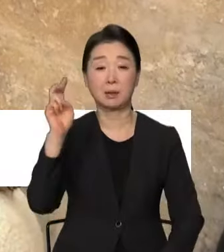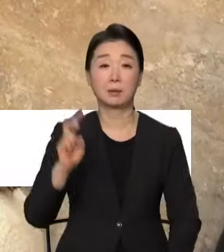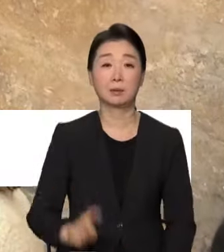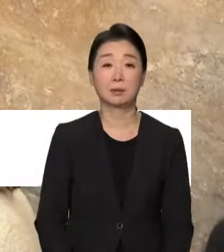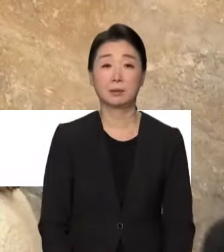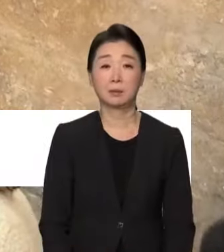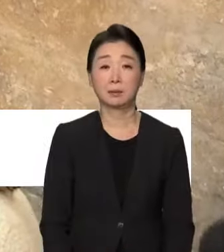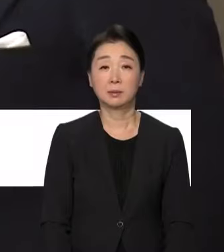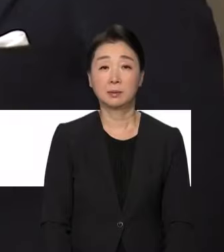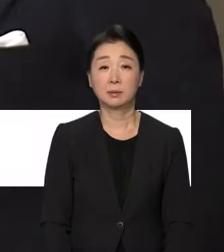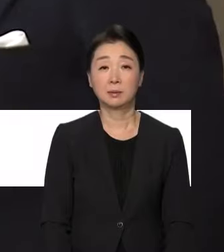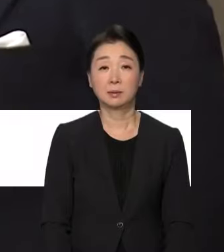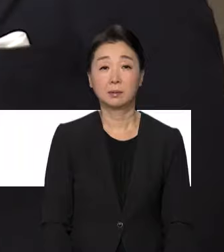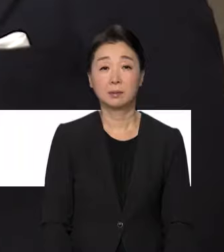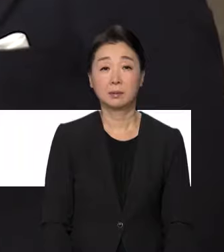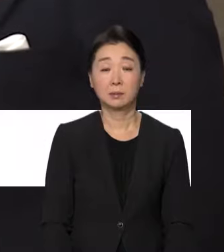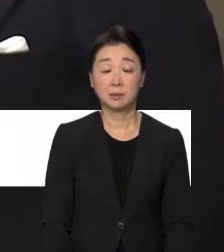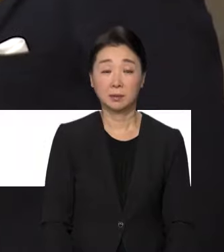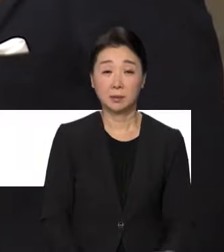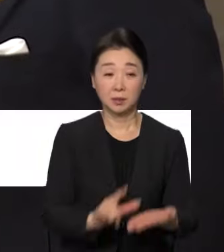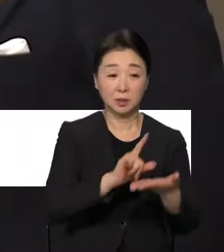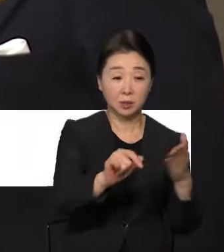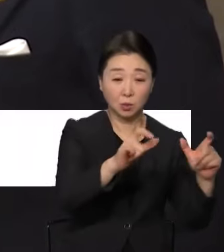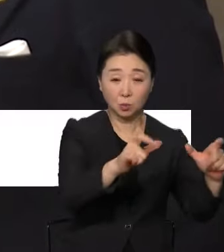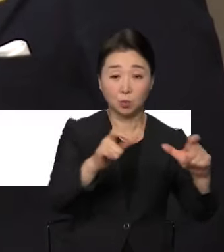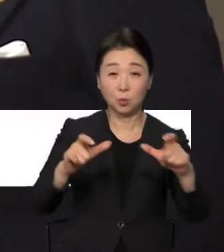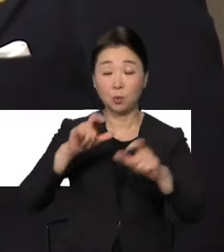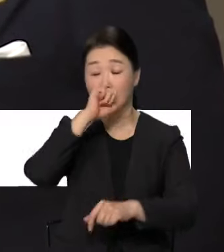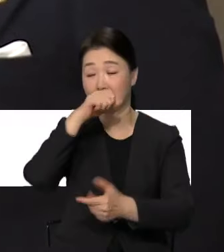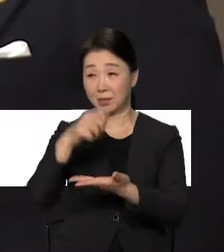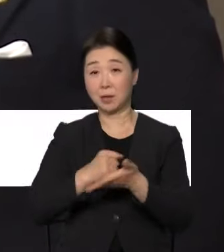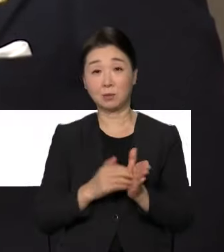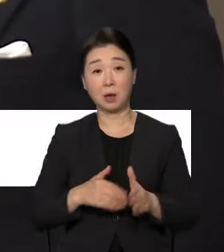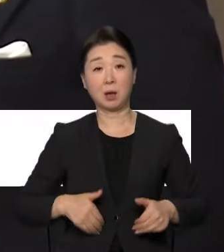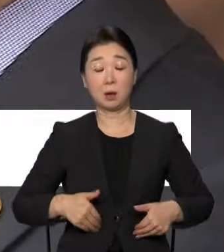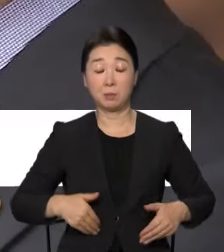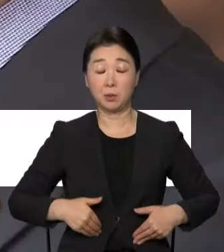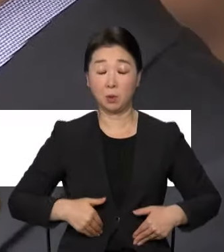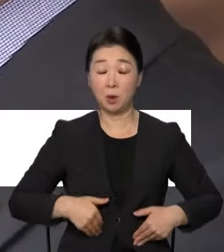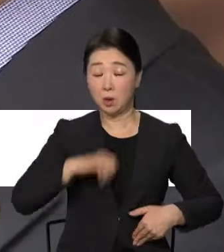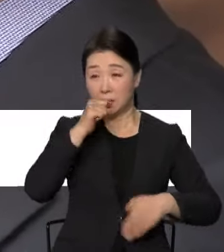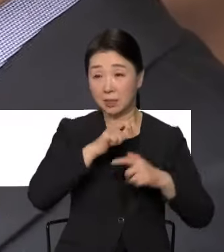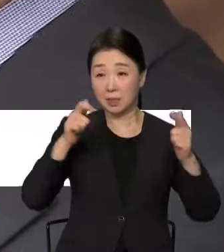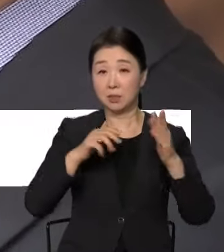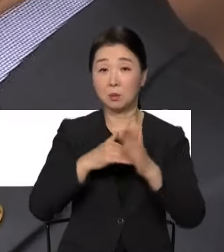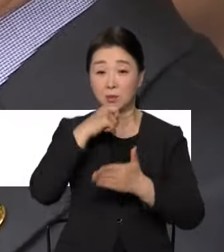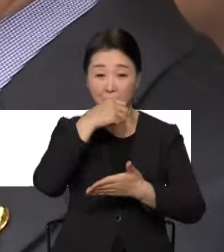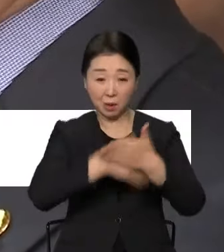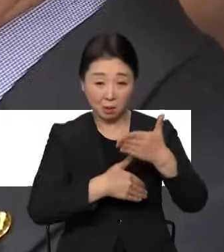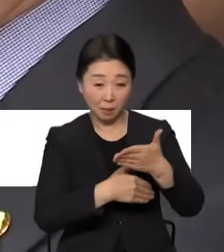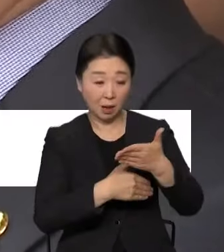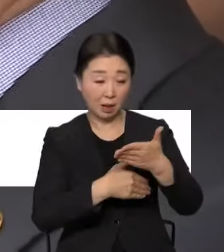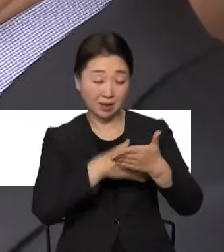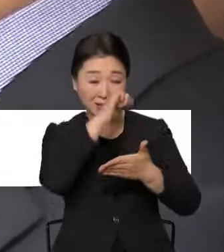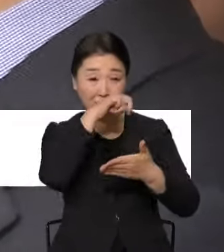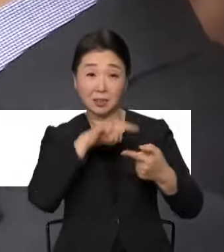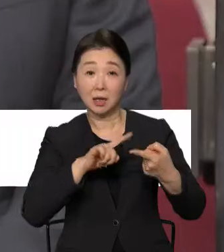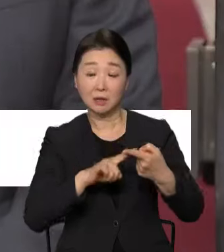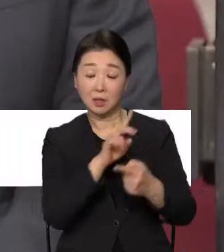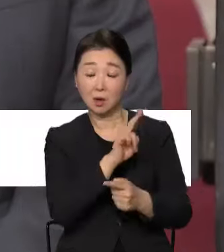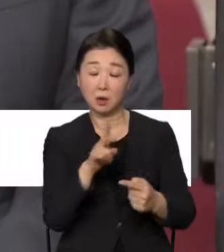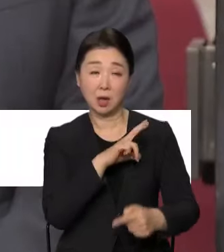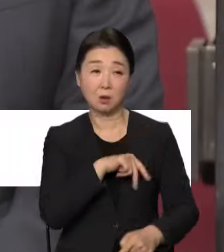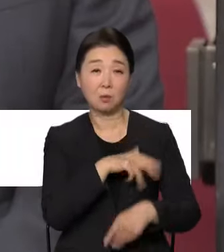있습니다. 특히 각 지역구 예산 확보가 걸린 상황에서 증액 없이 감액만 반영된 예산안은 여야